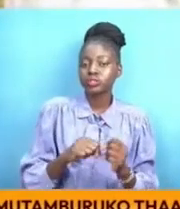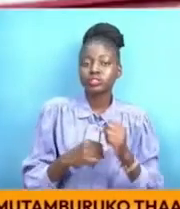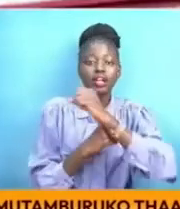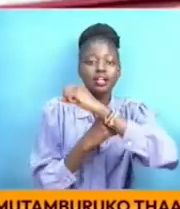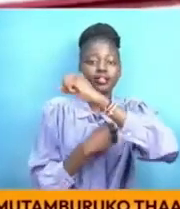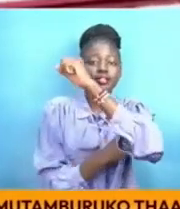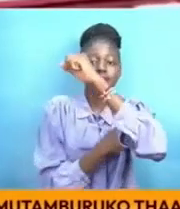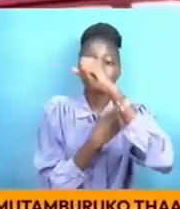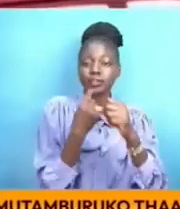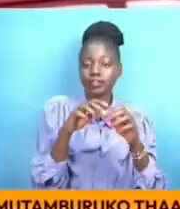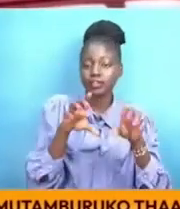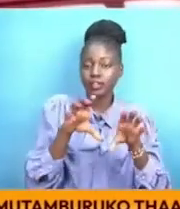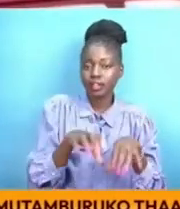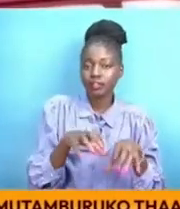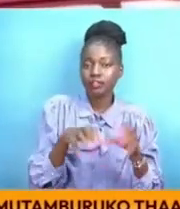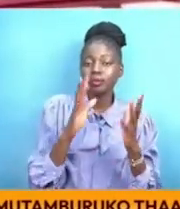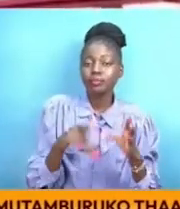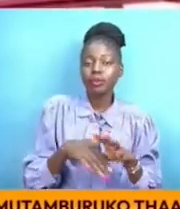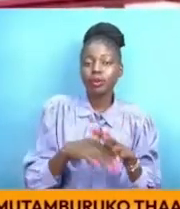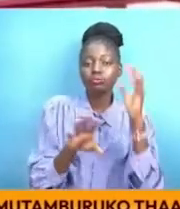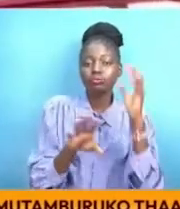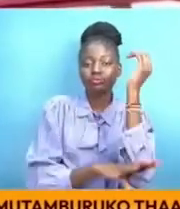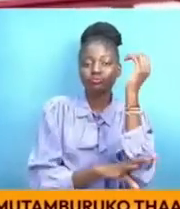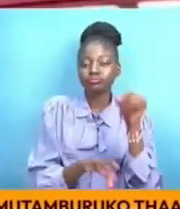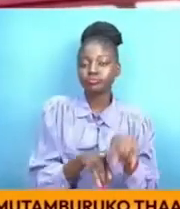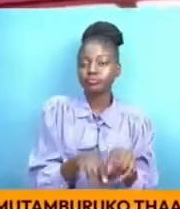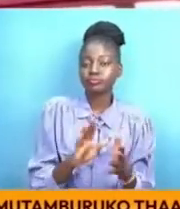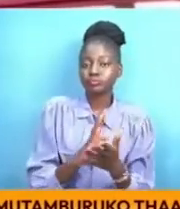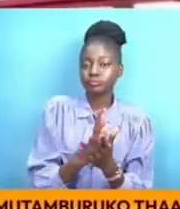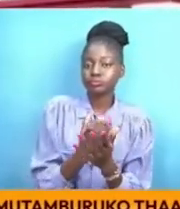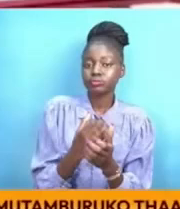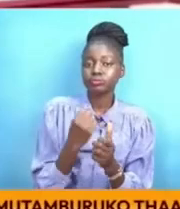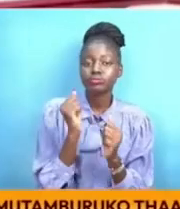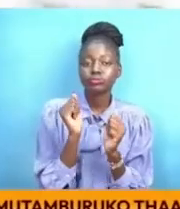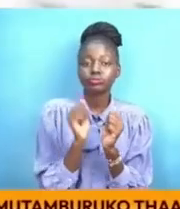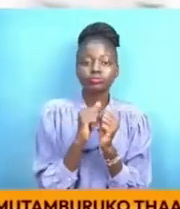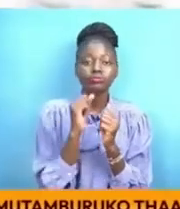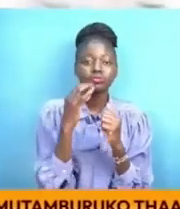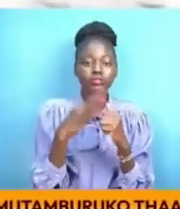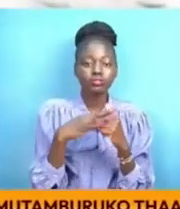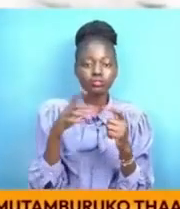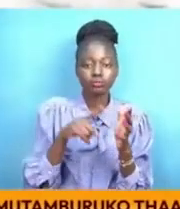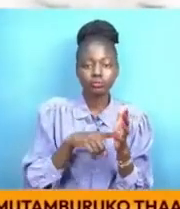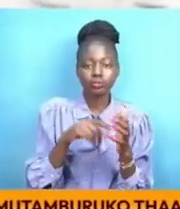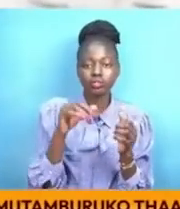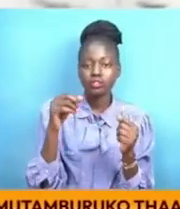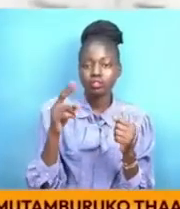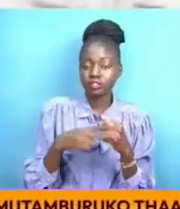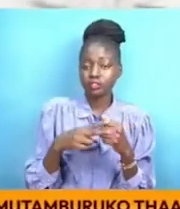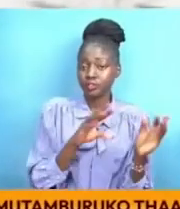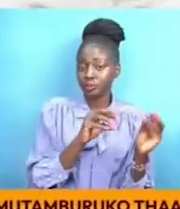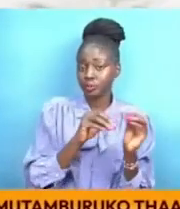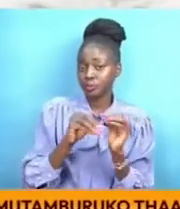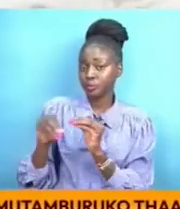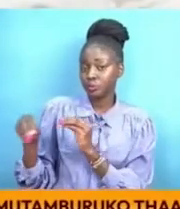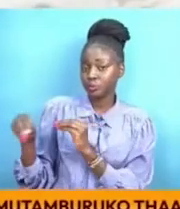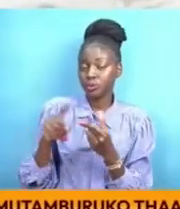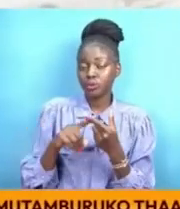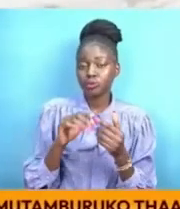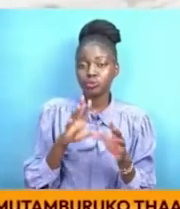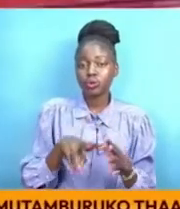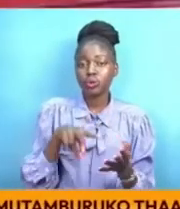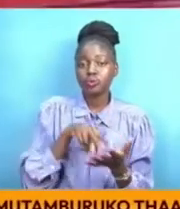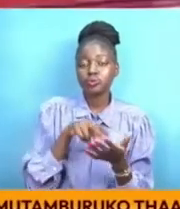bururi-ini ugai makiria wa shilingi bilioni 18.7 ikiigwo keheri